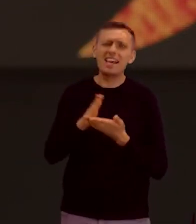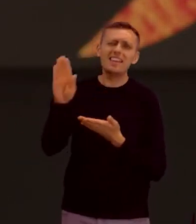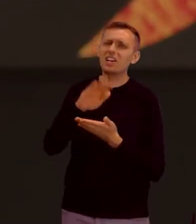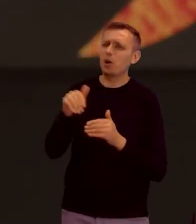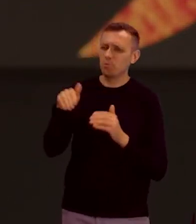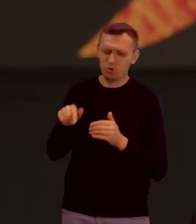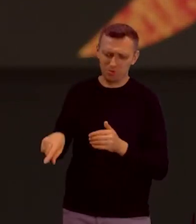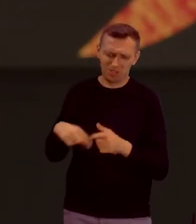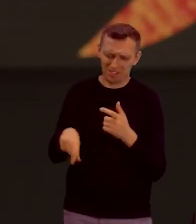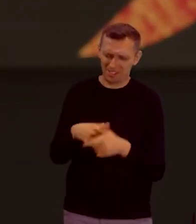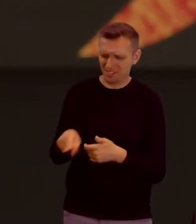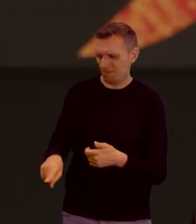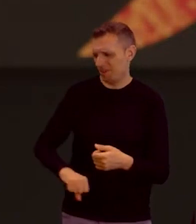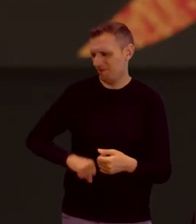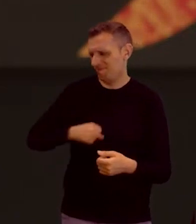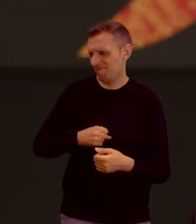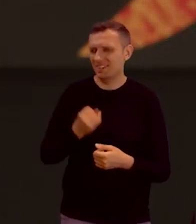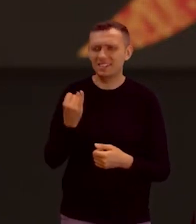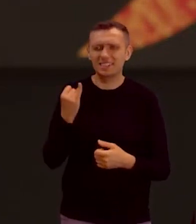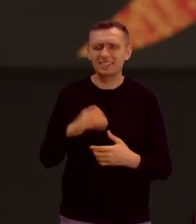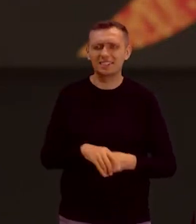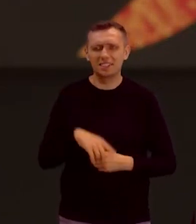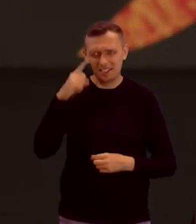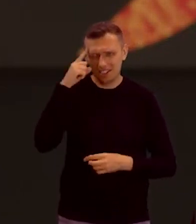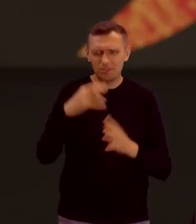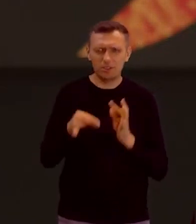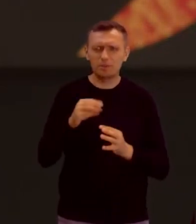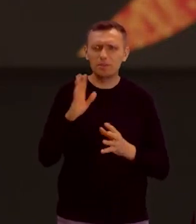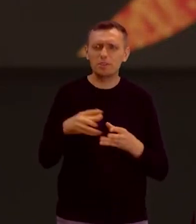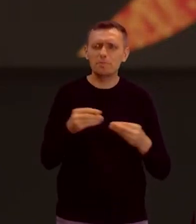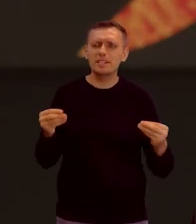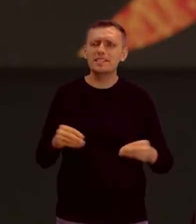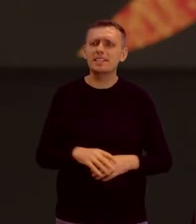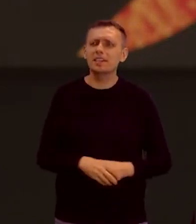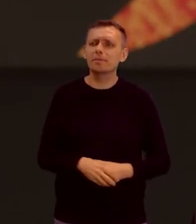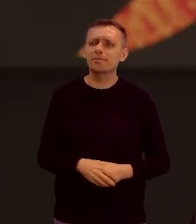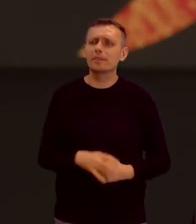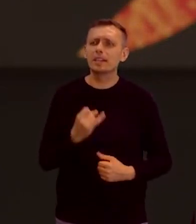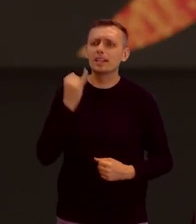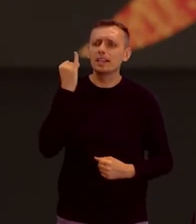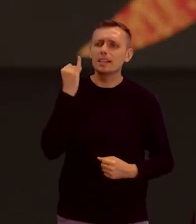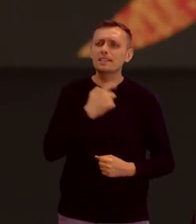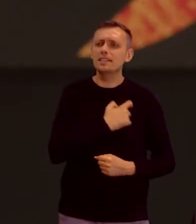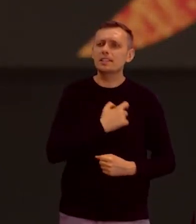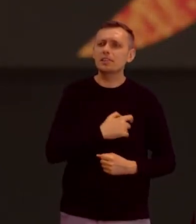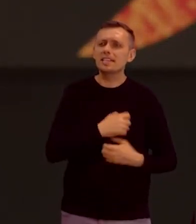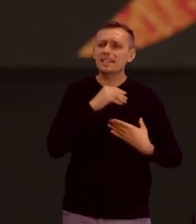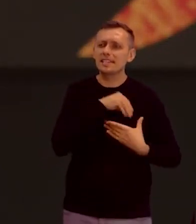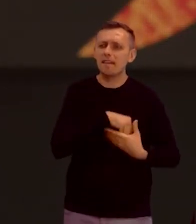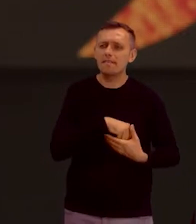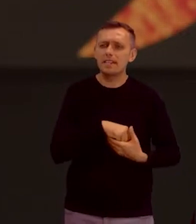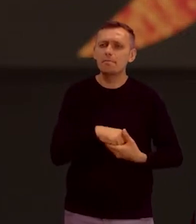jak mgła w lecie. W sercu dziecka spotyka się czas i